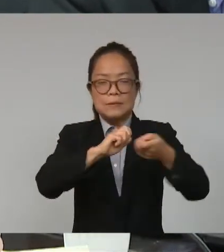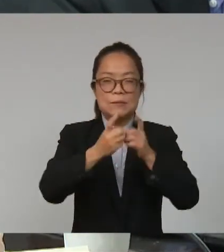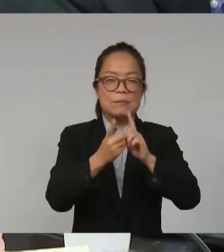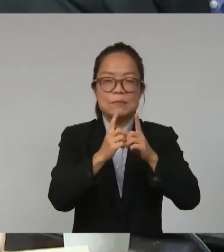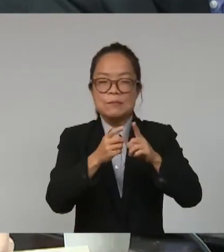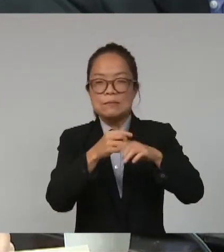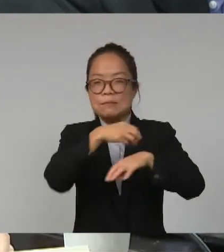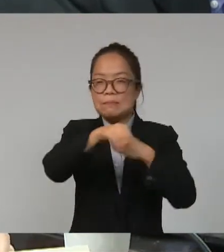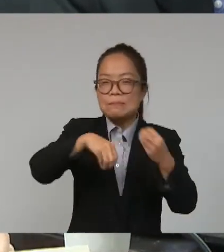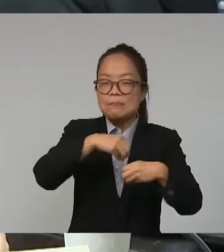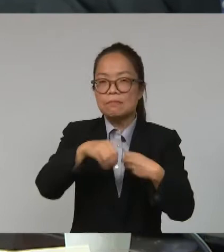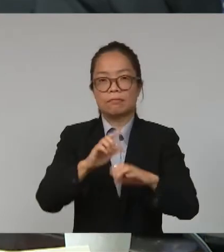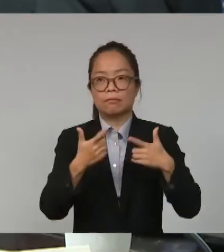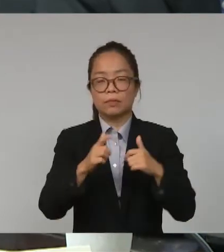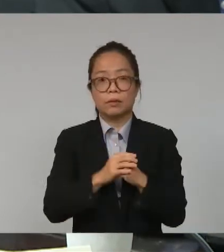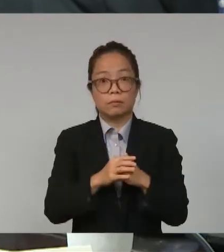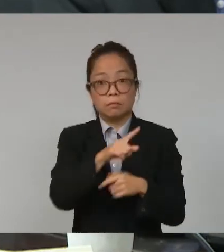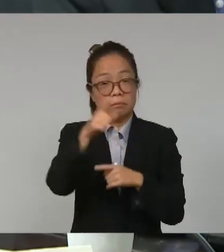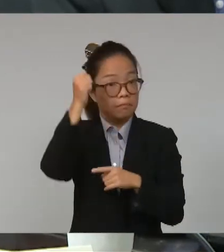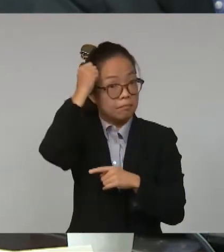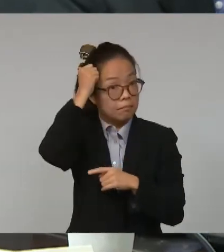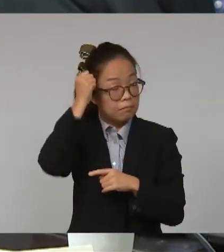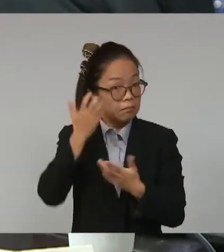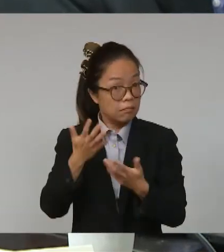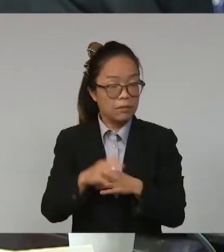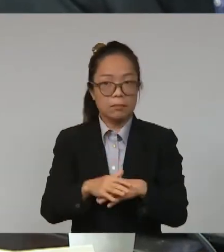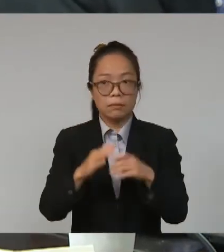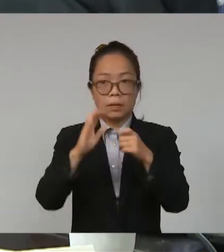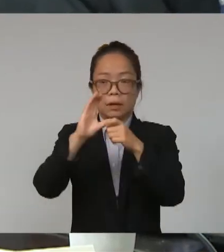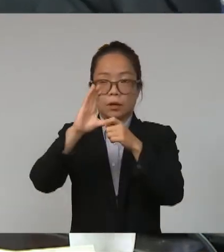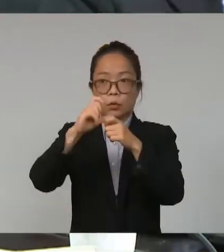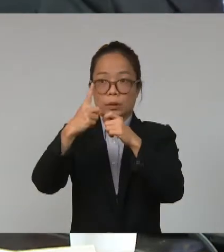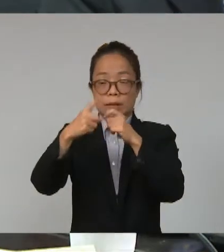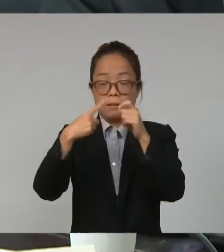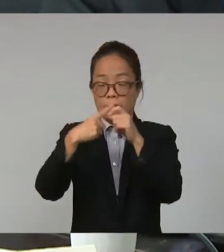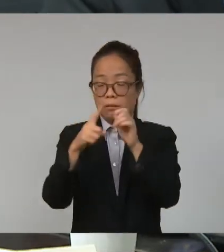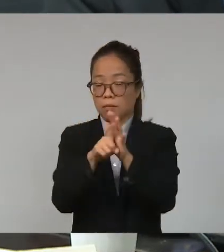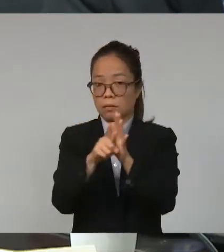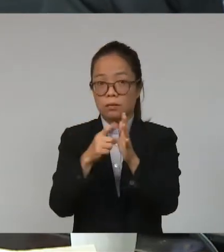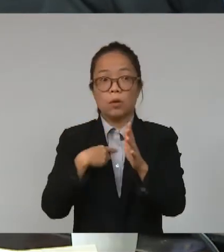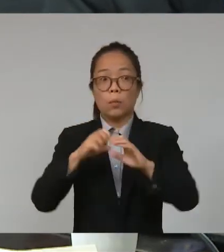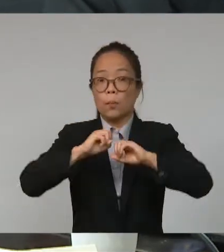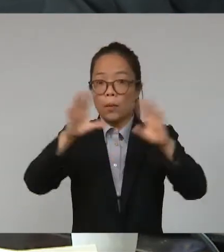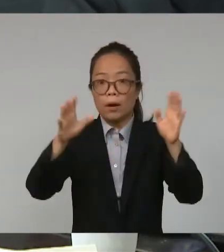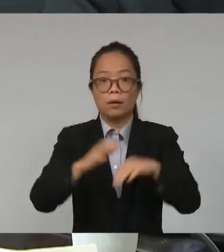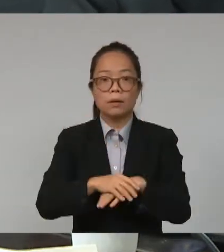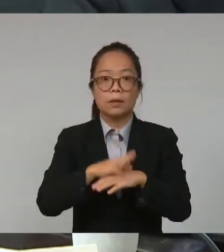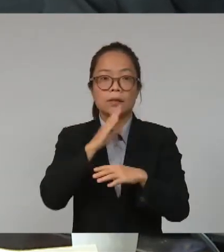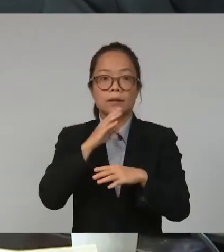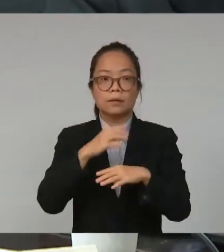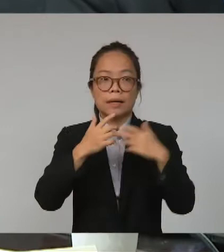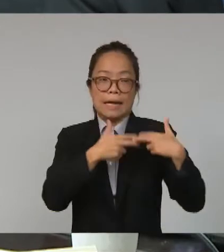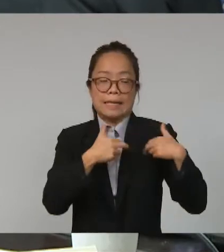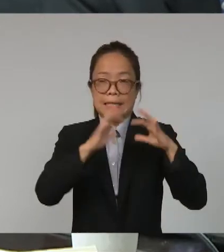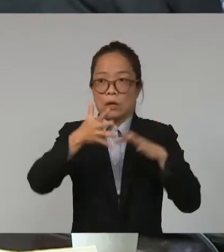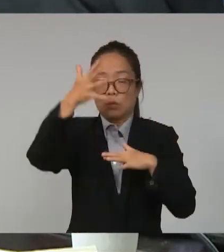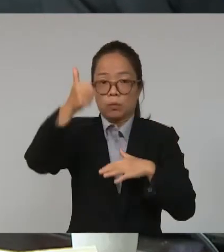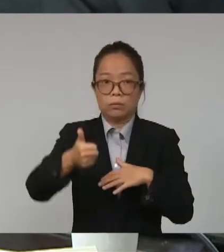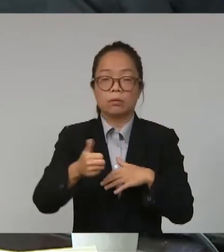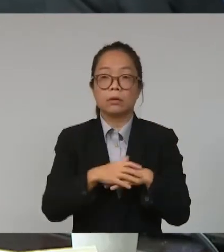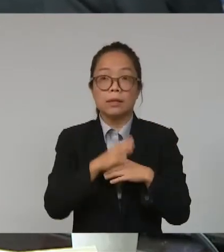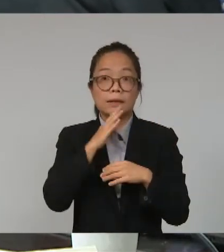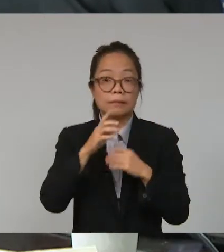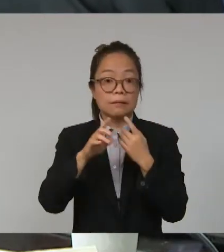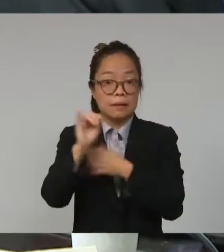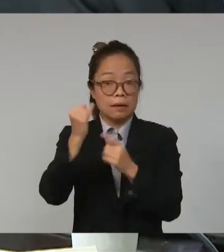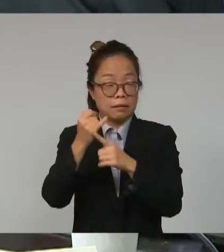啊。那各位是否记得，民国1991年的时候，号称蔡公投的蔡同荣委员，他率